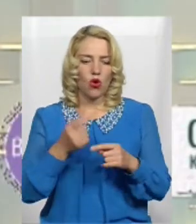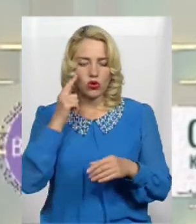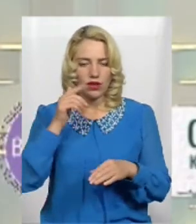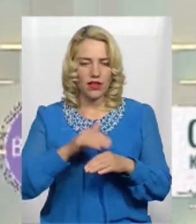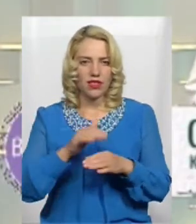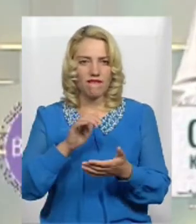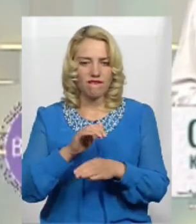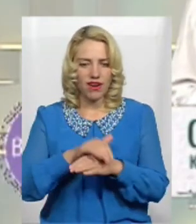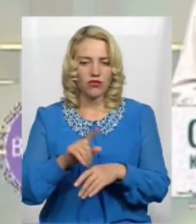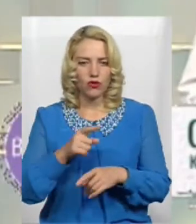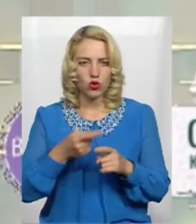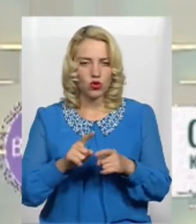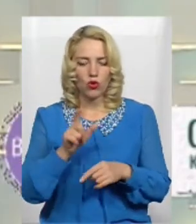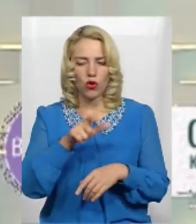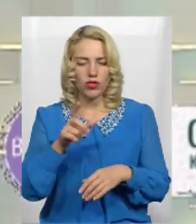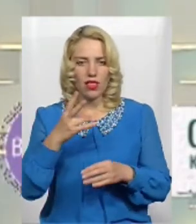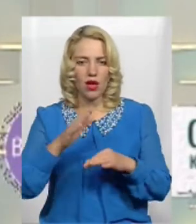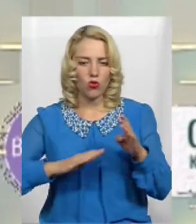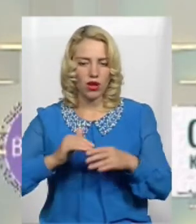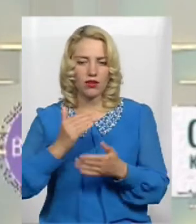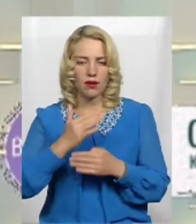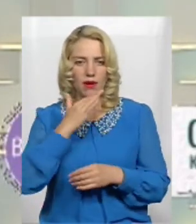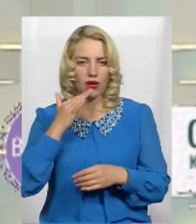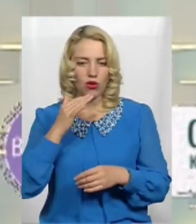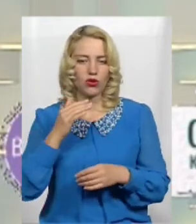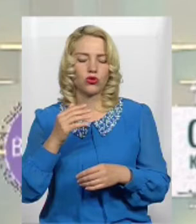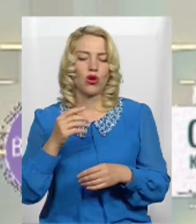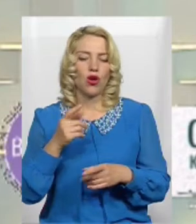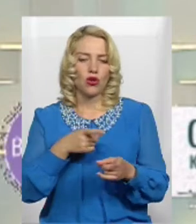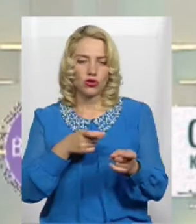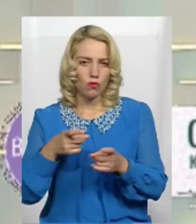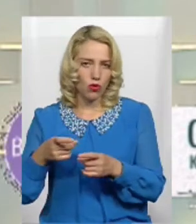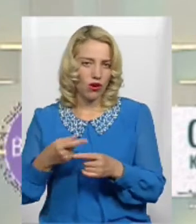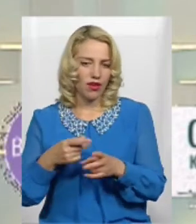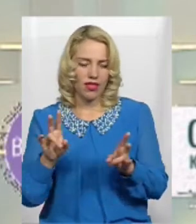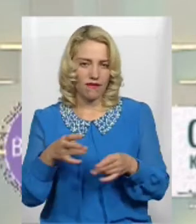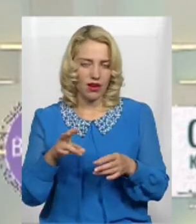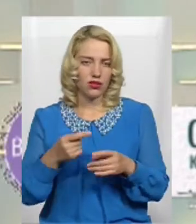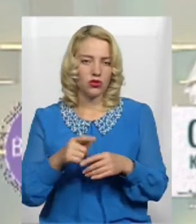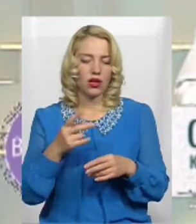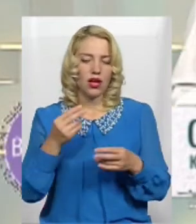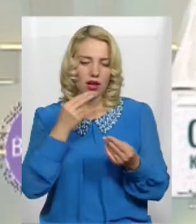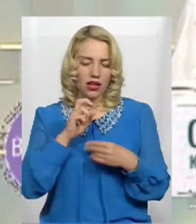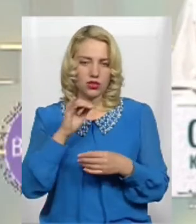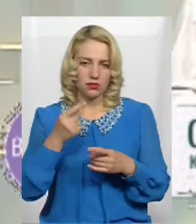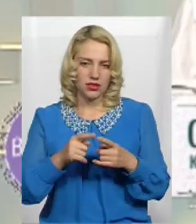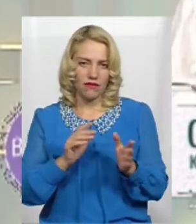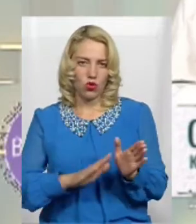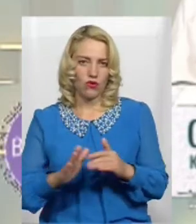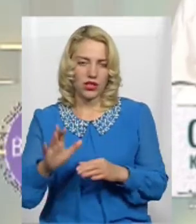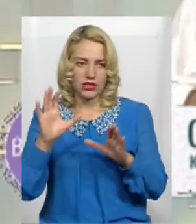сьогоднішній день є на руках дуже багато зброї, я думаю, не варто. То, можливо, дійсно краще правильно врегулювати це